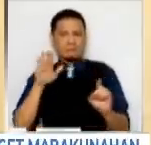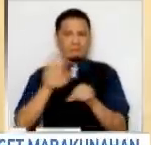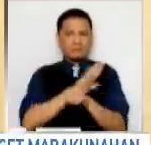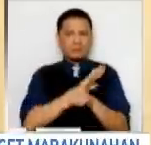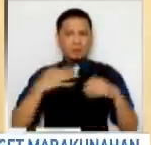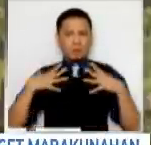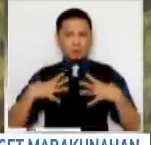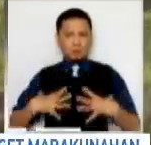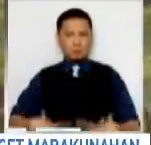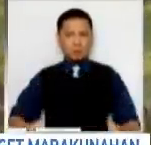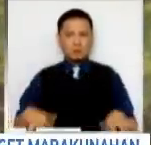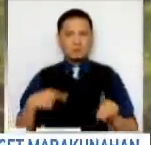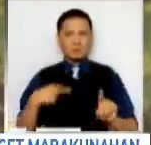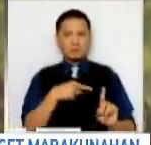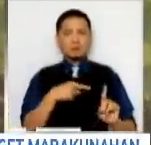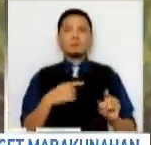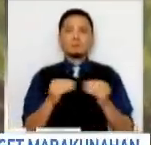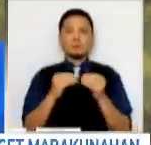Andal.